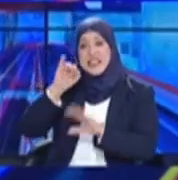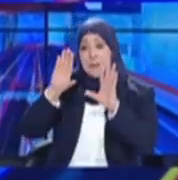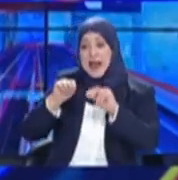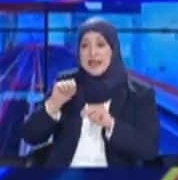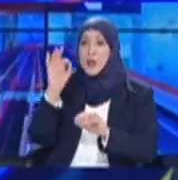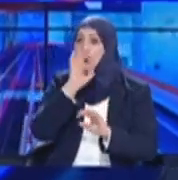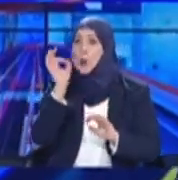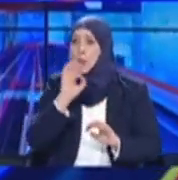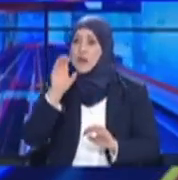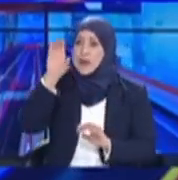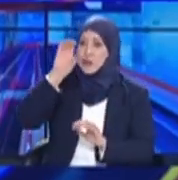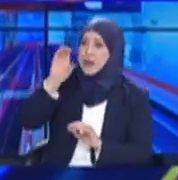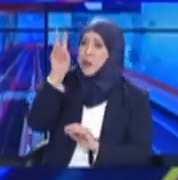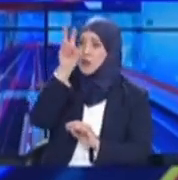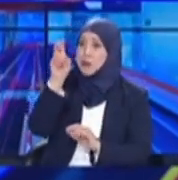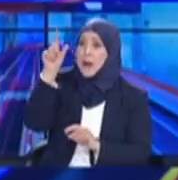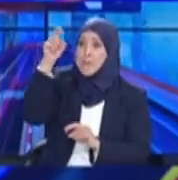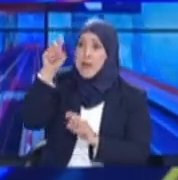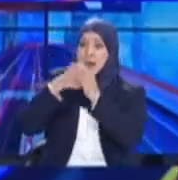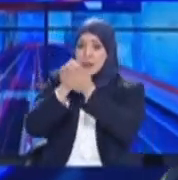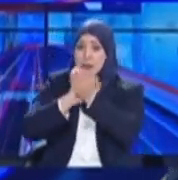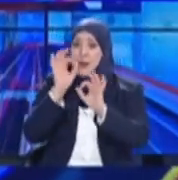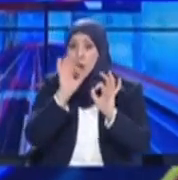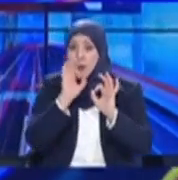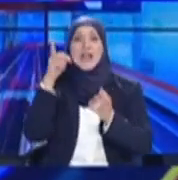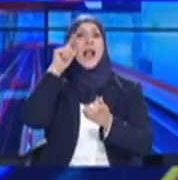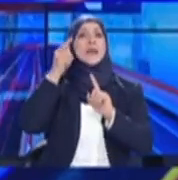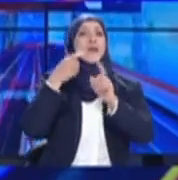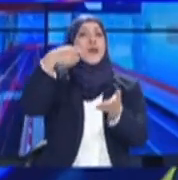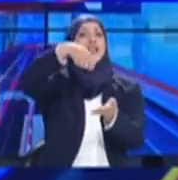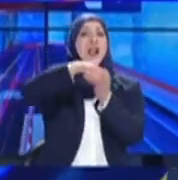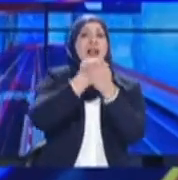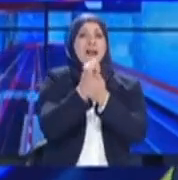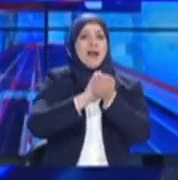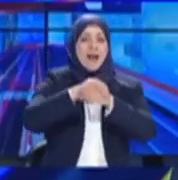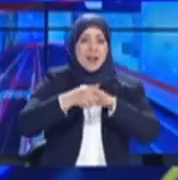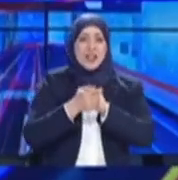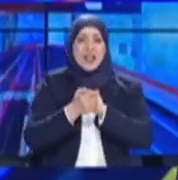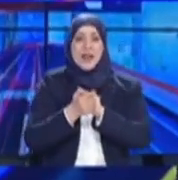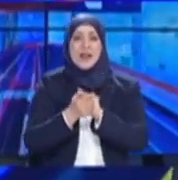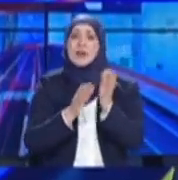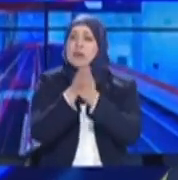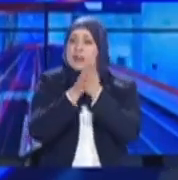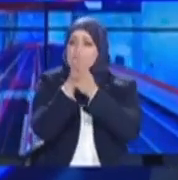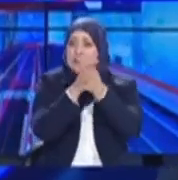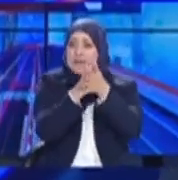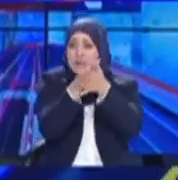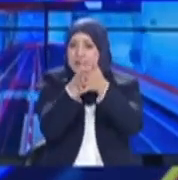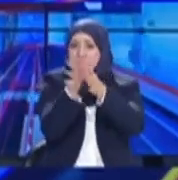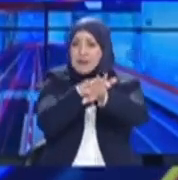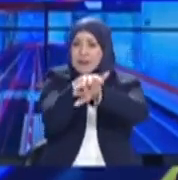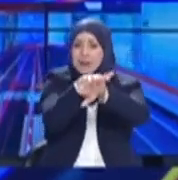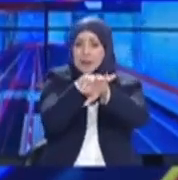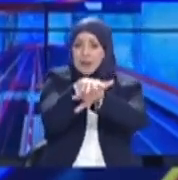الكويت اضافه الى اسرع اه ام تقومي لازم تاخذ نفس الوقت لكي تخص ال يديك تعمل للكل معنى